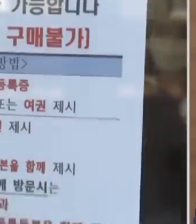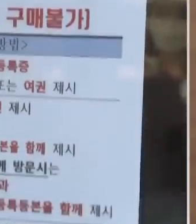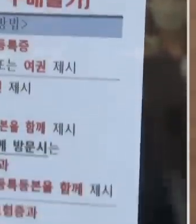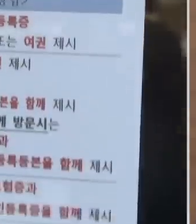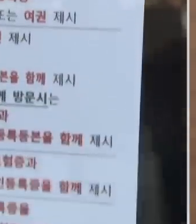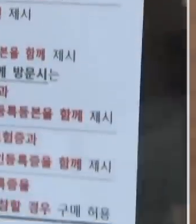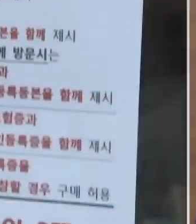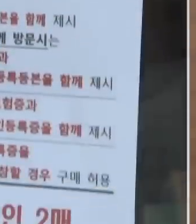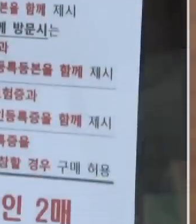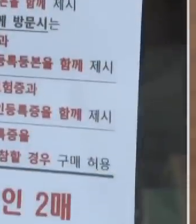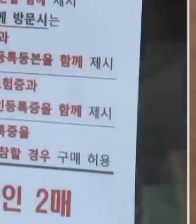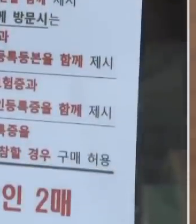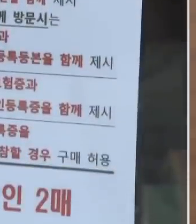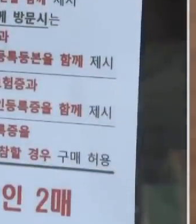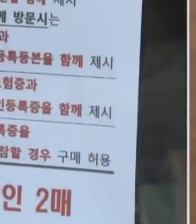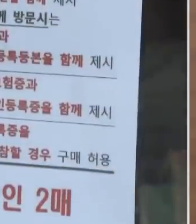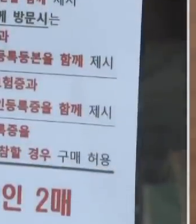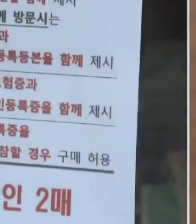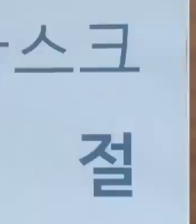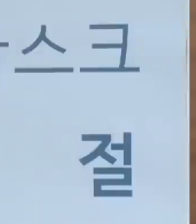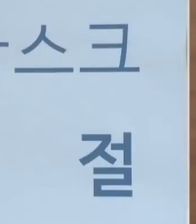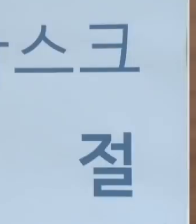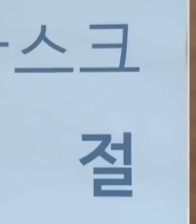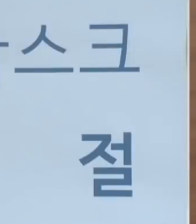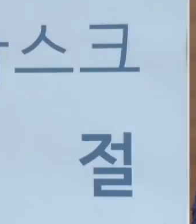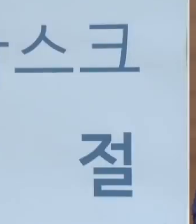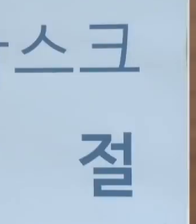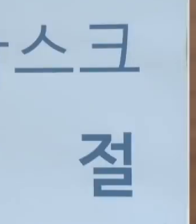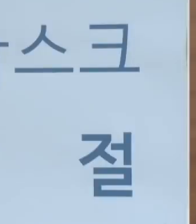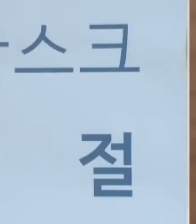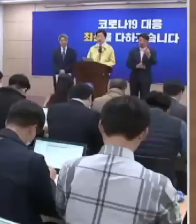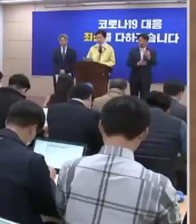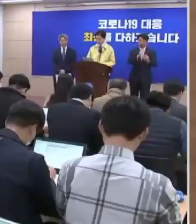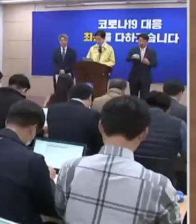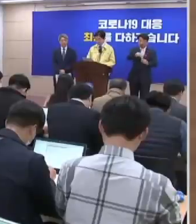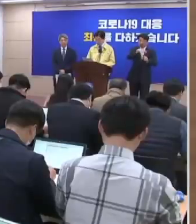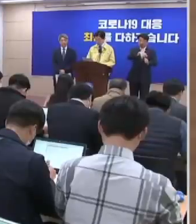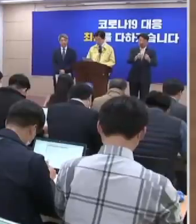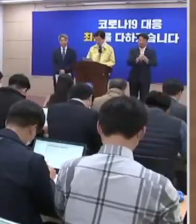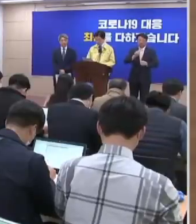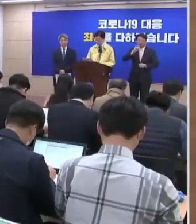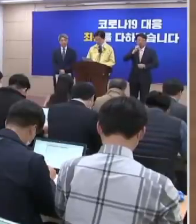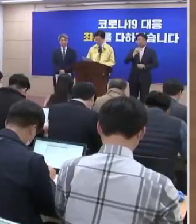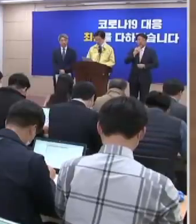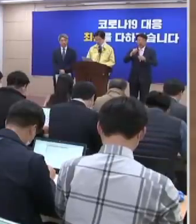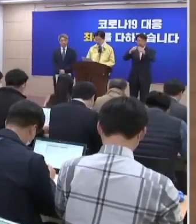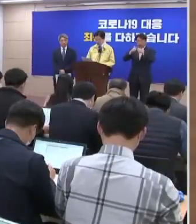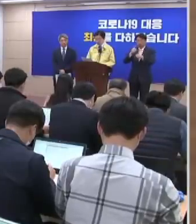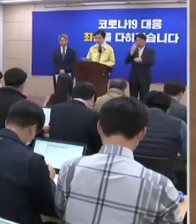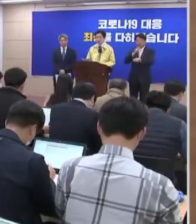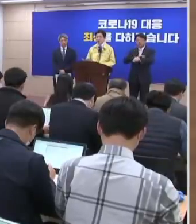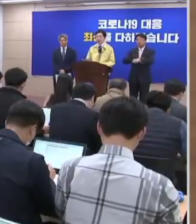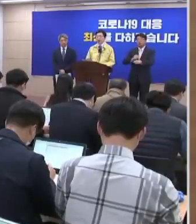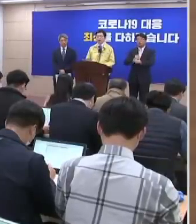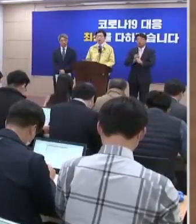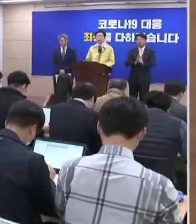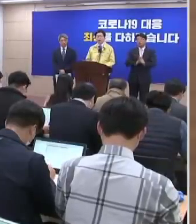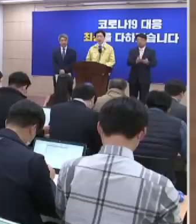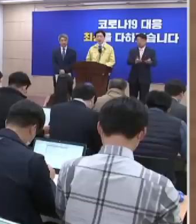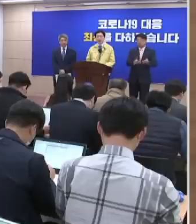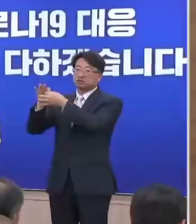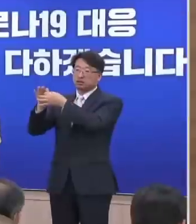그래도 코로나19를 빨리 종식시키겠다는 지자체장의 의지는 볼 수 있는데 김경수 경남지사의